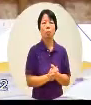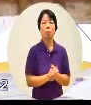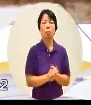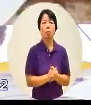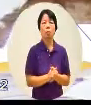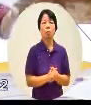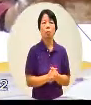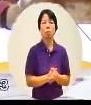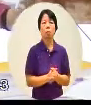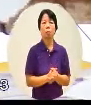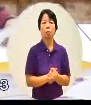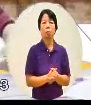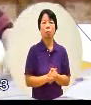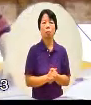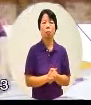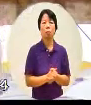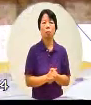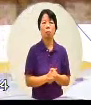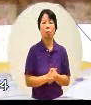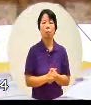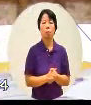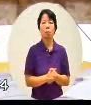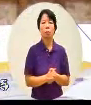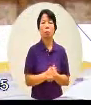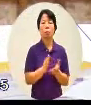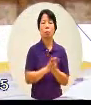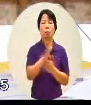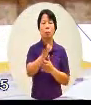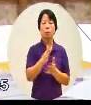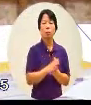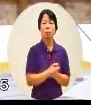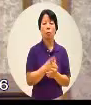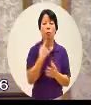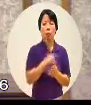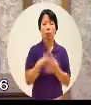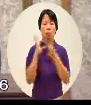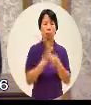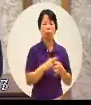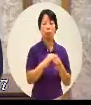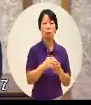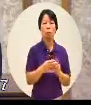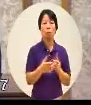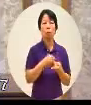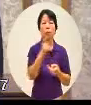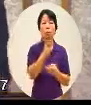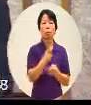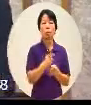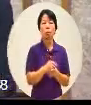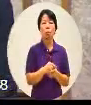是， 好公。 那未来来讲，其实我们不断的要跟部里面说，